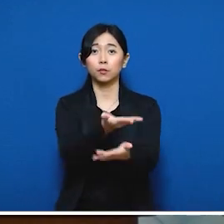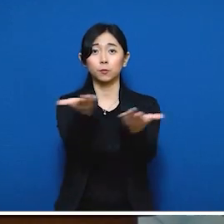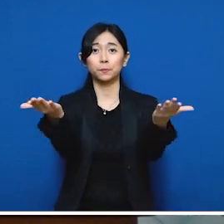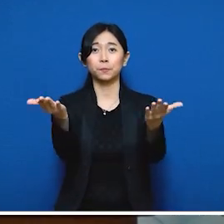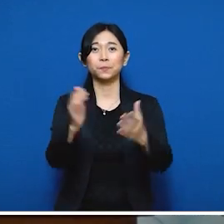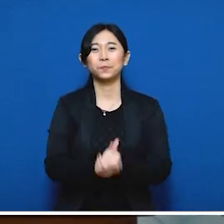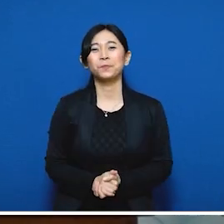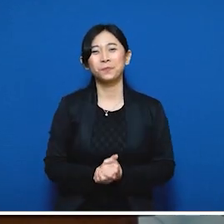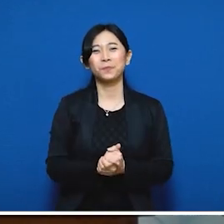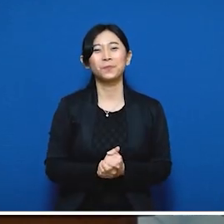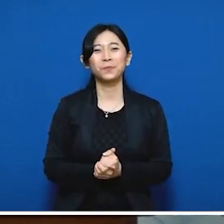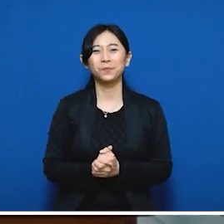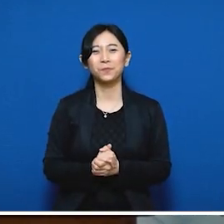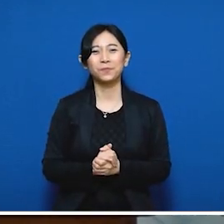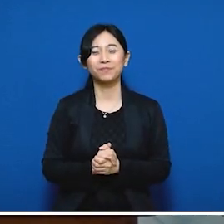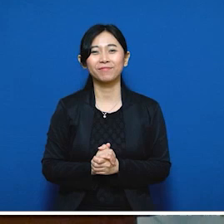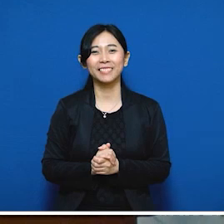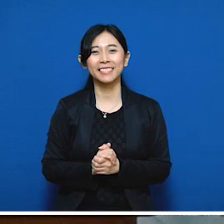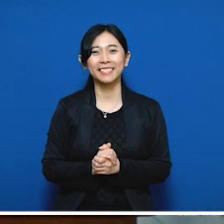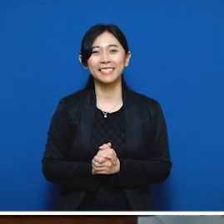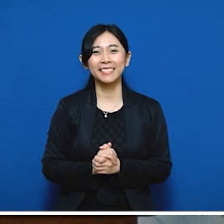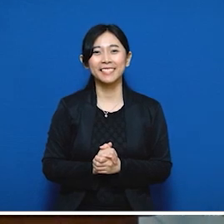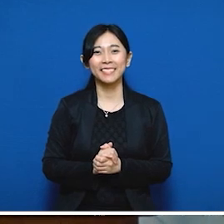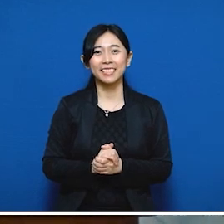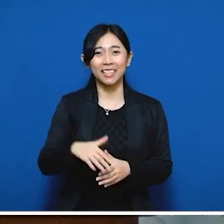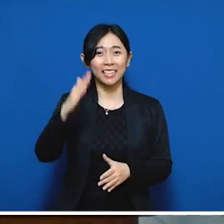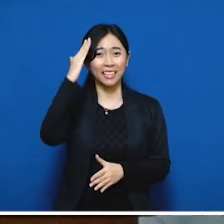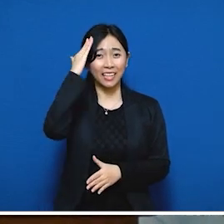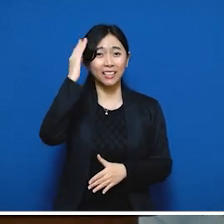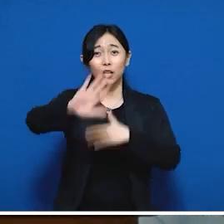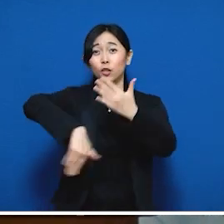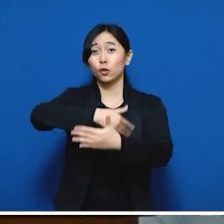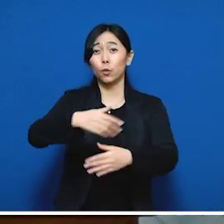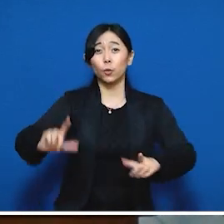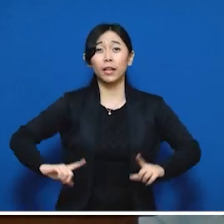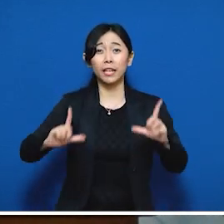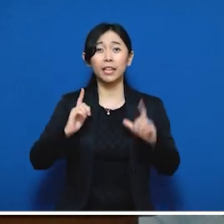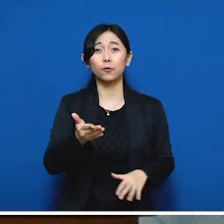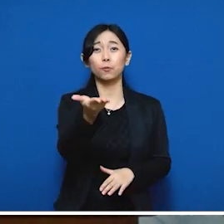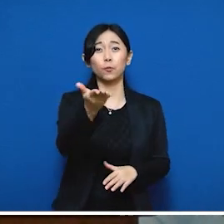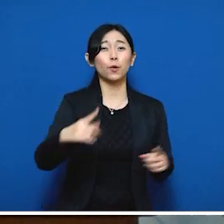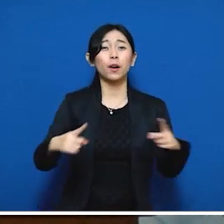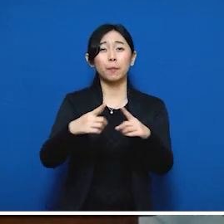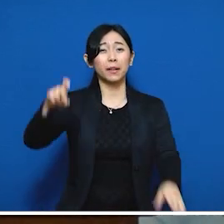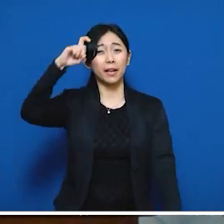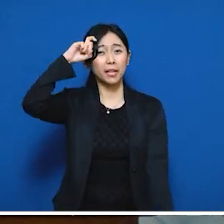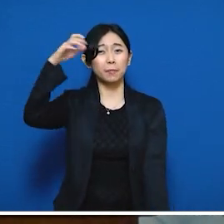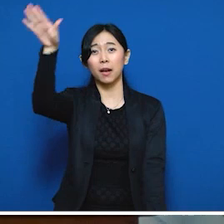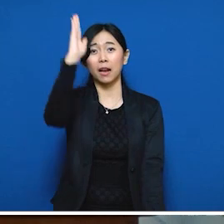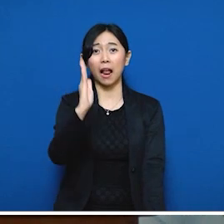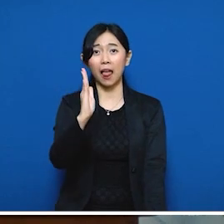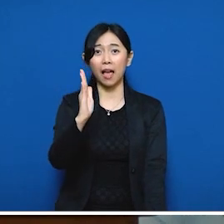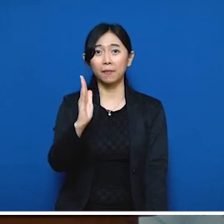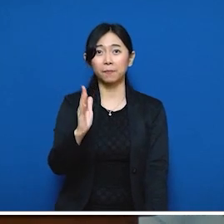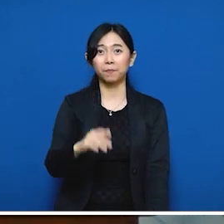Saudara-saudara yang terkasih, landaskanlah seluruh hidupmu pada hikmat dari Allah.